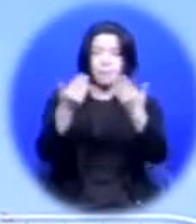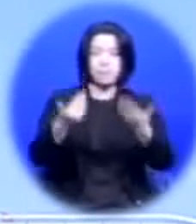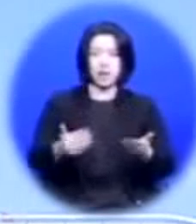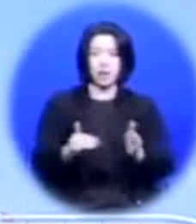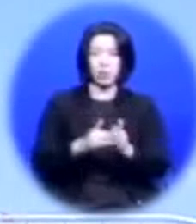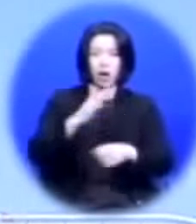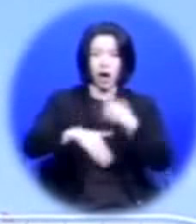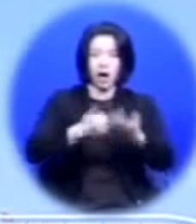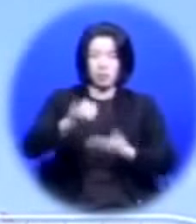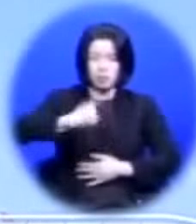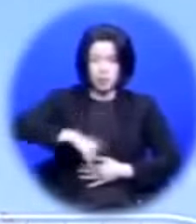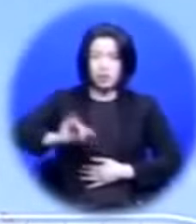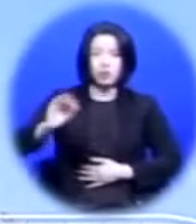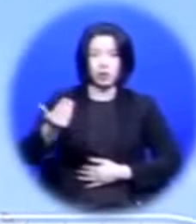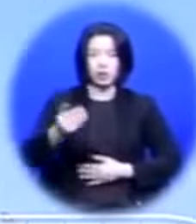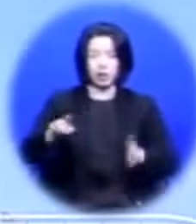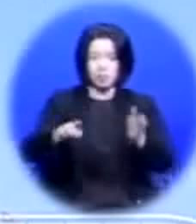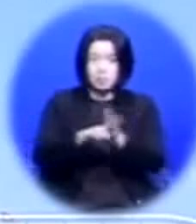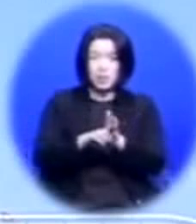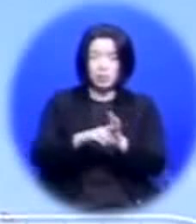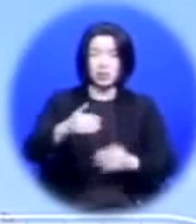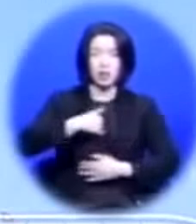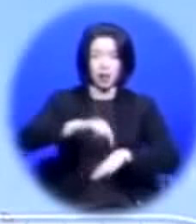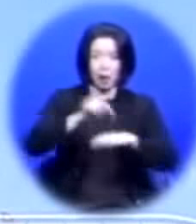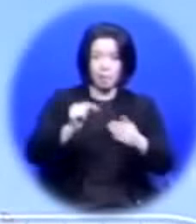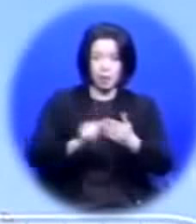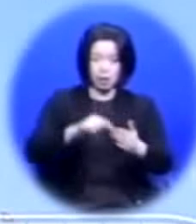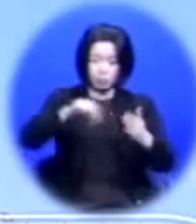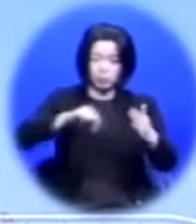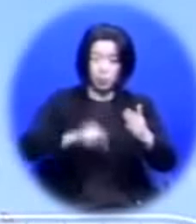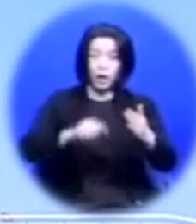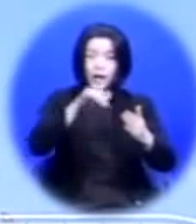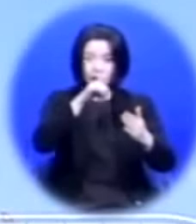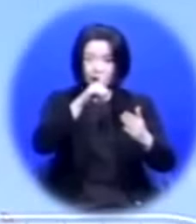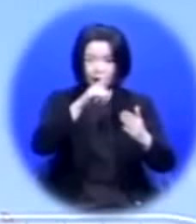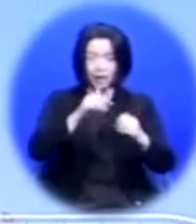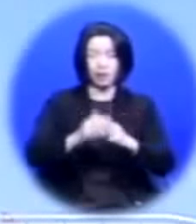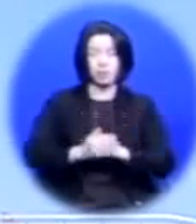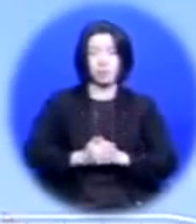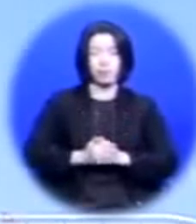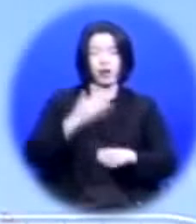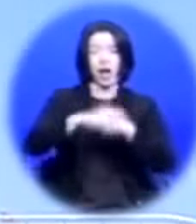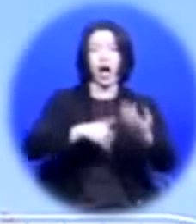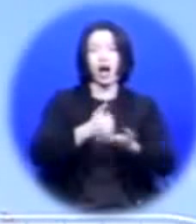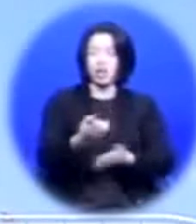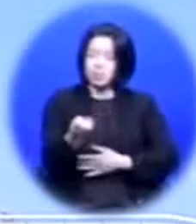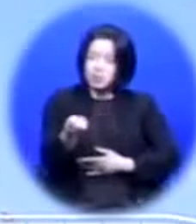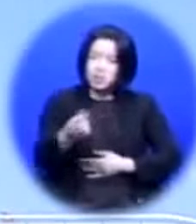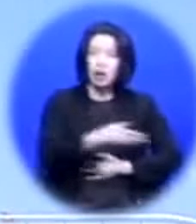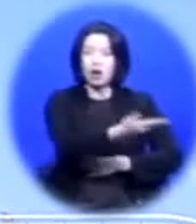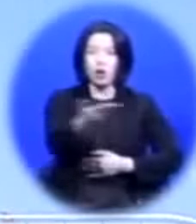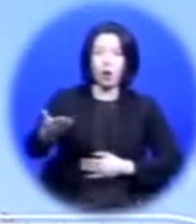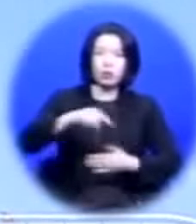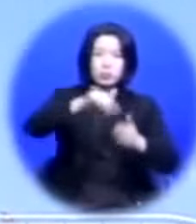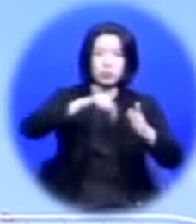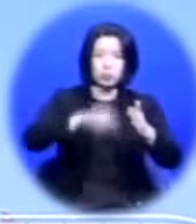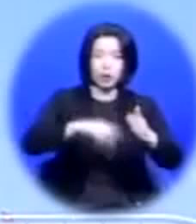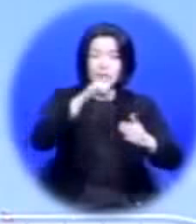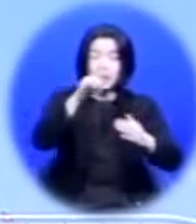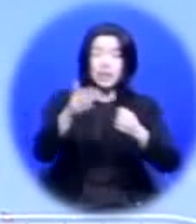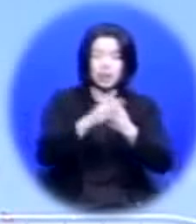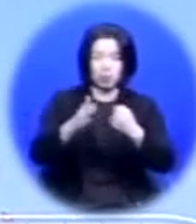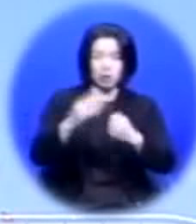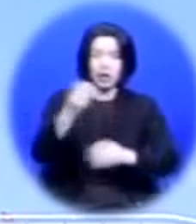하나님의 자녀가 되었다는 믿음이 내 마음속에 있다 하나님의 씨가 여러분 속에 있으니까